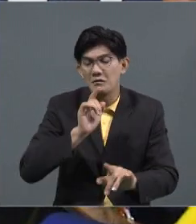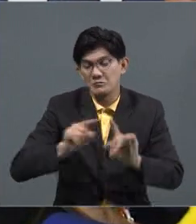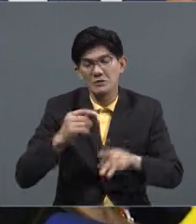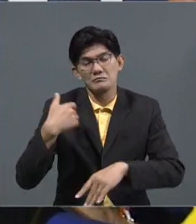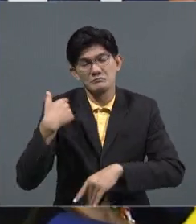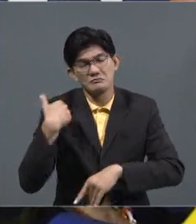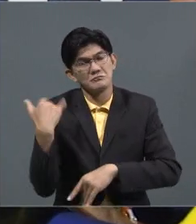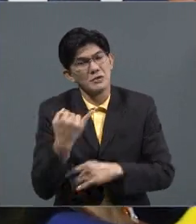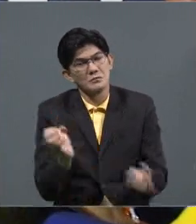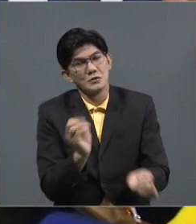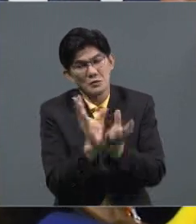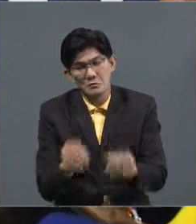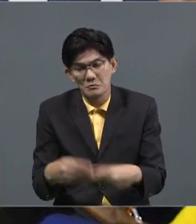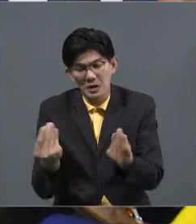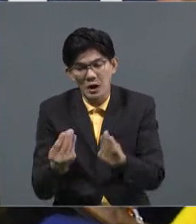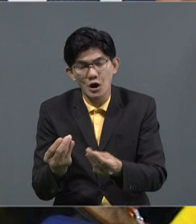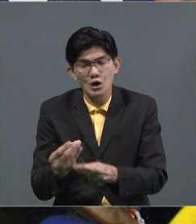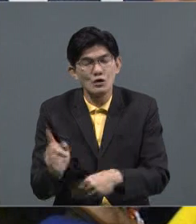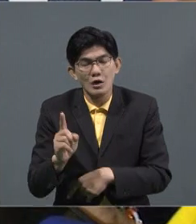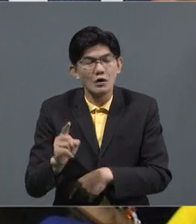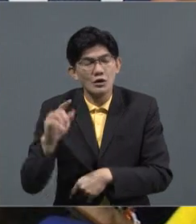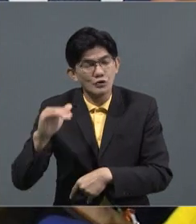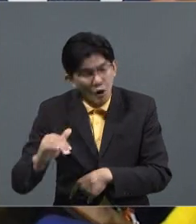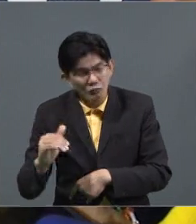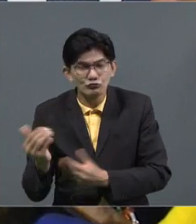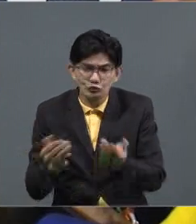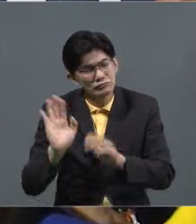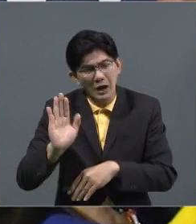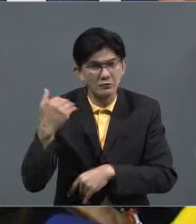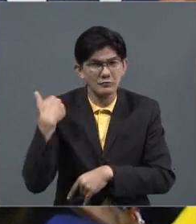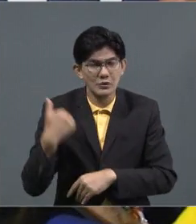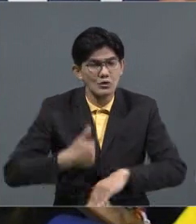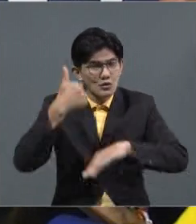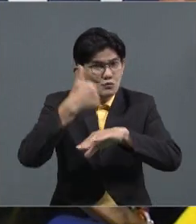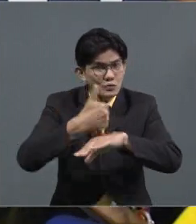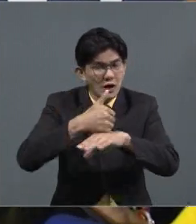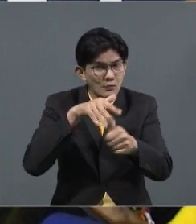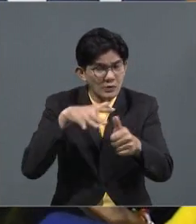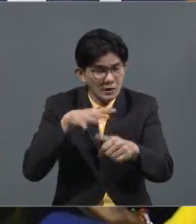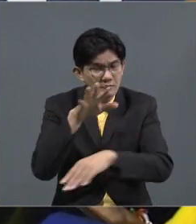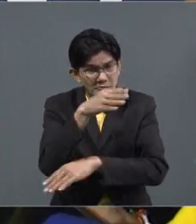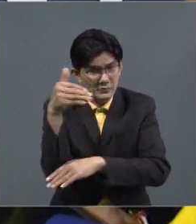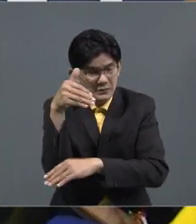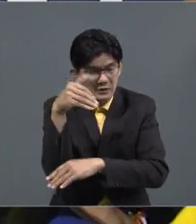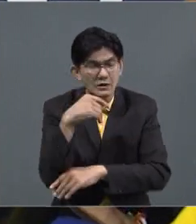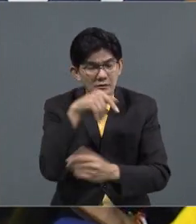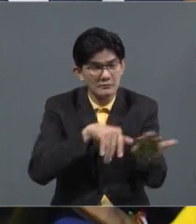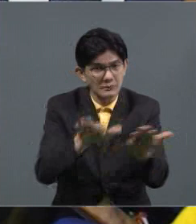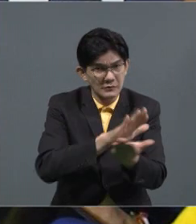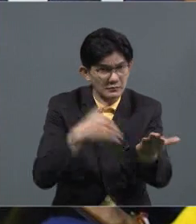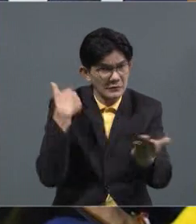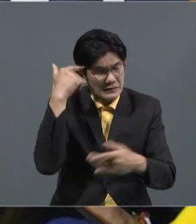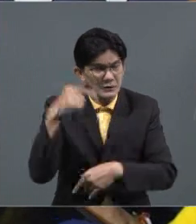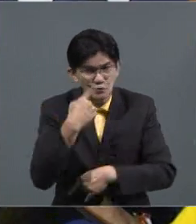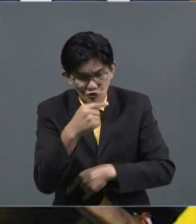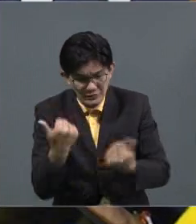ขาดตกบกพร่องแบบนี้ไปให้คนรุ่นต่อไปเพราะนั้นผมคิดว่าคนระดับผู้นำประเทศออกมาพูดขนาดนี้แล้วควรจะมีการขยับที่มากยิ่งขึ้น